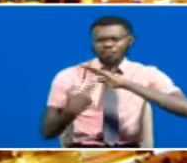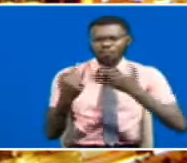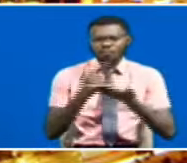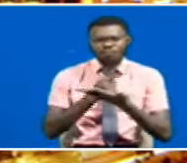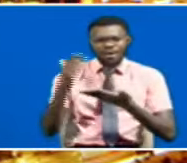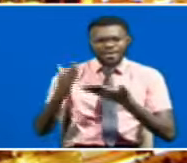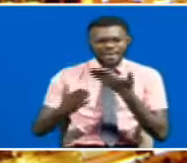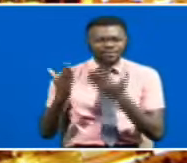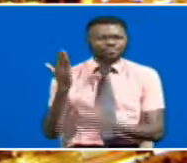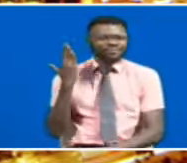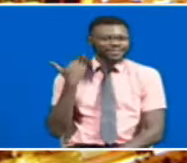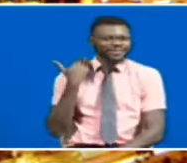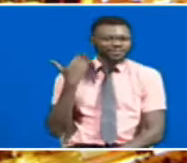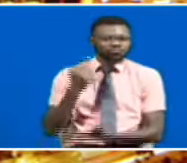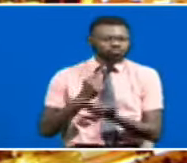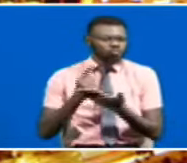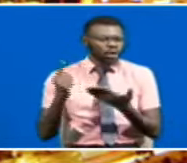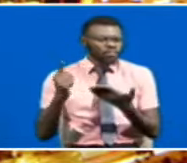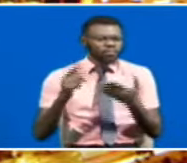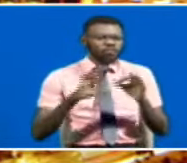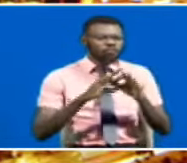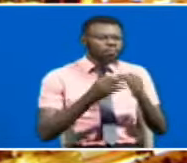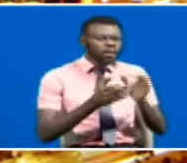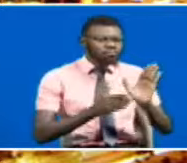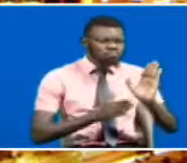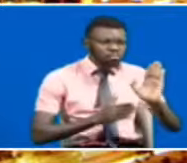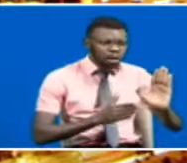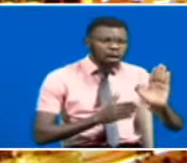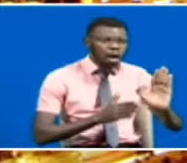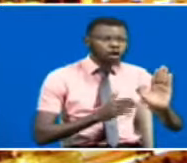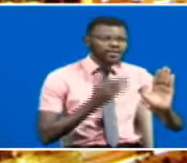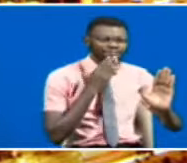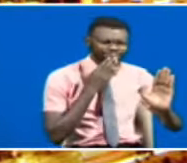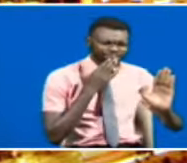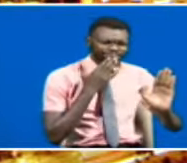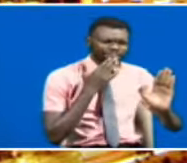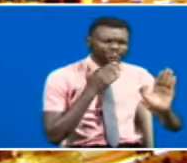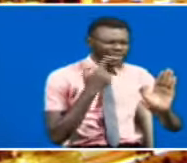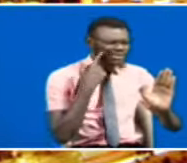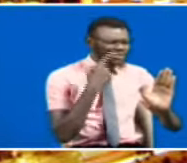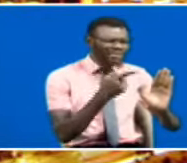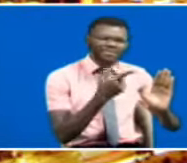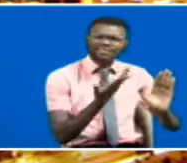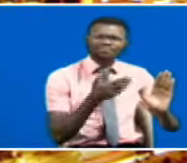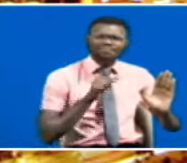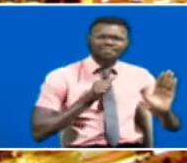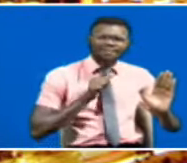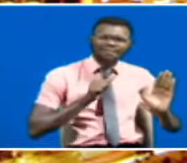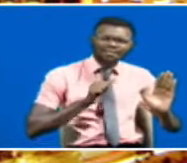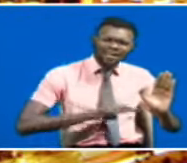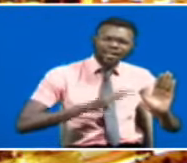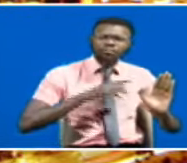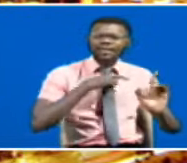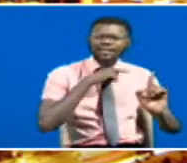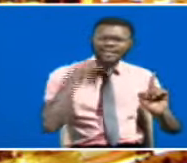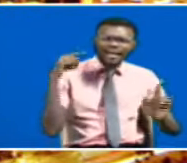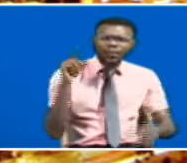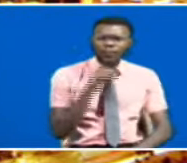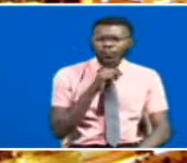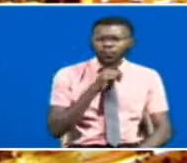iliyopita. Hii ni baada ya familia ya msichana huyo ambaye alipatikana ameuawa kinyama kuvunja kimya chao na kuweza